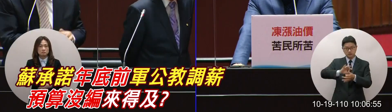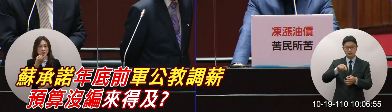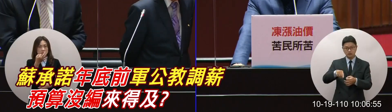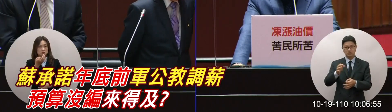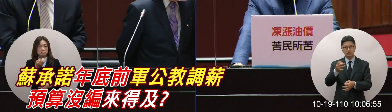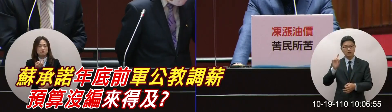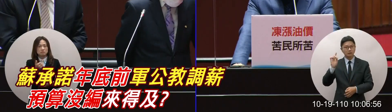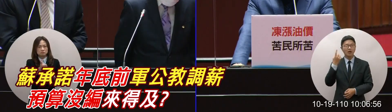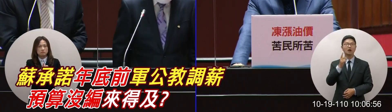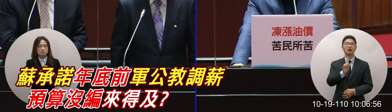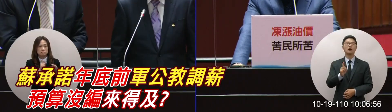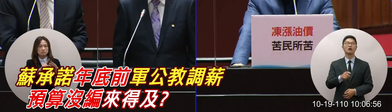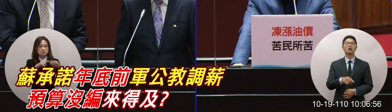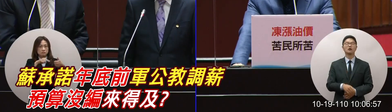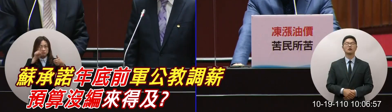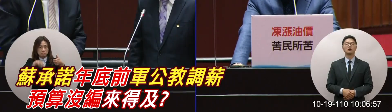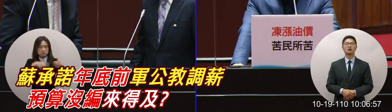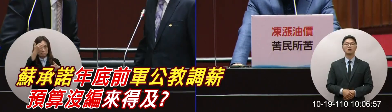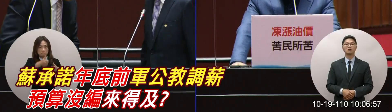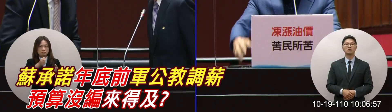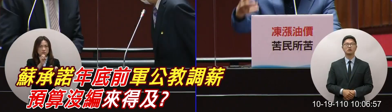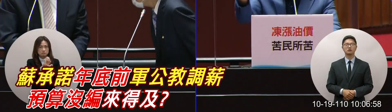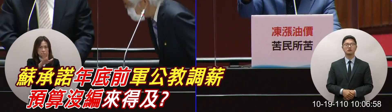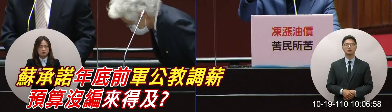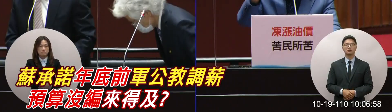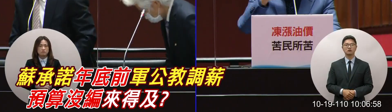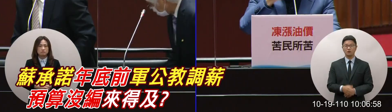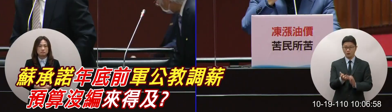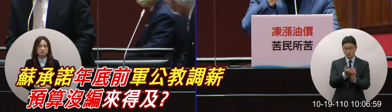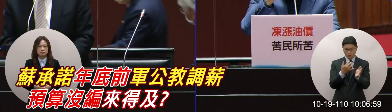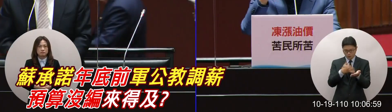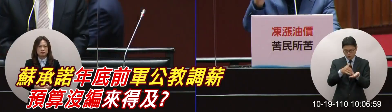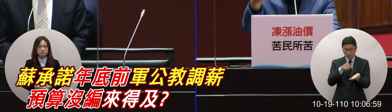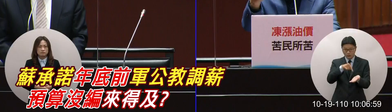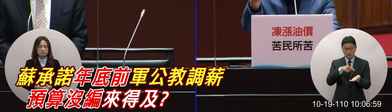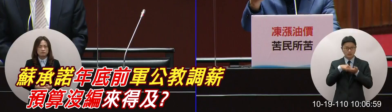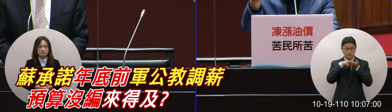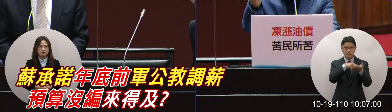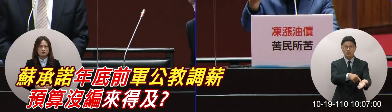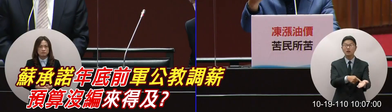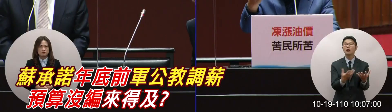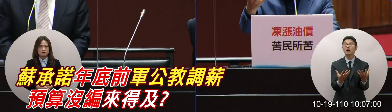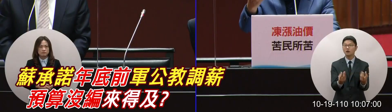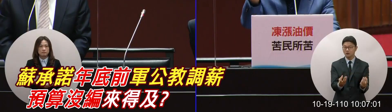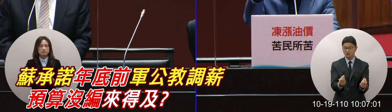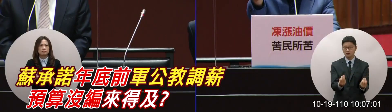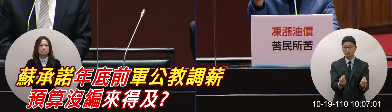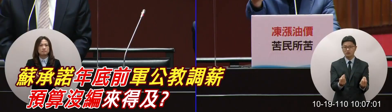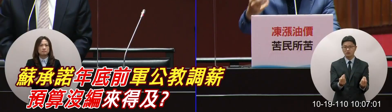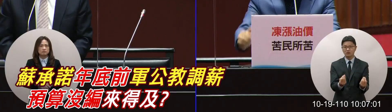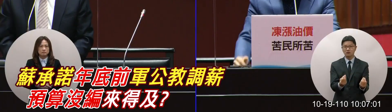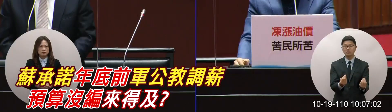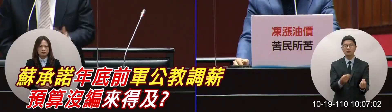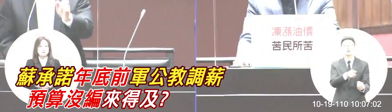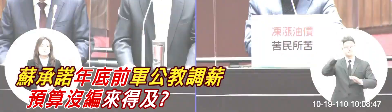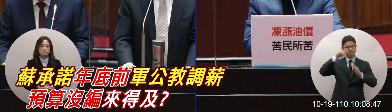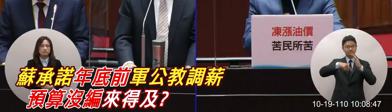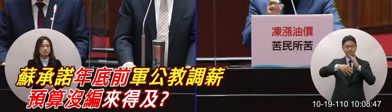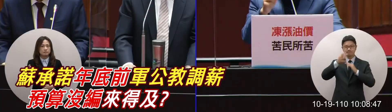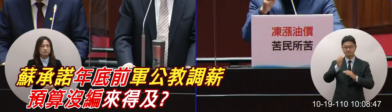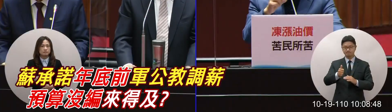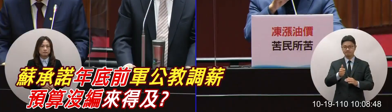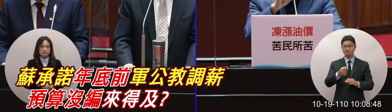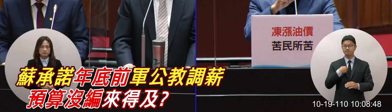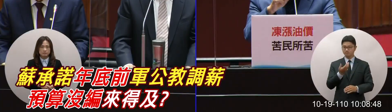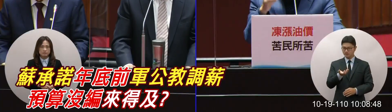给你报告。 钱怎么来？ 好。 预算没有编呐、啊，今天是预算。预算没有编，你原来都没有想到。我前